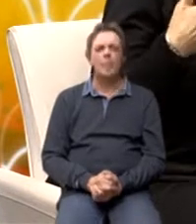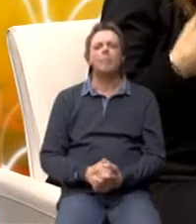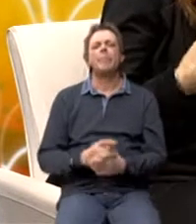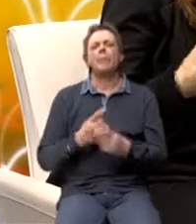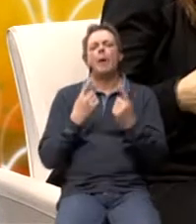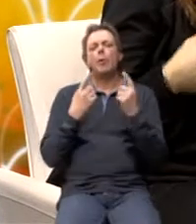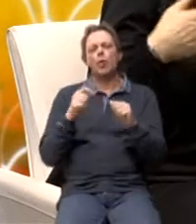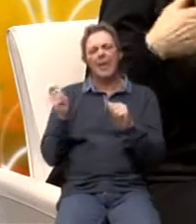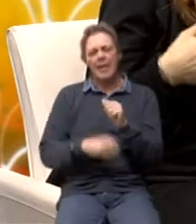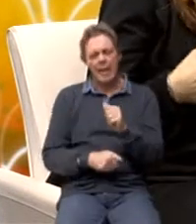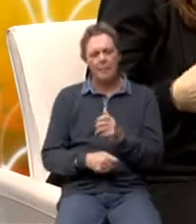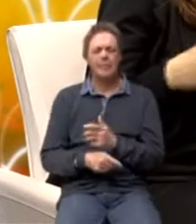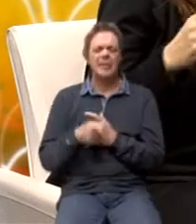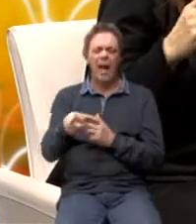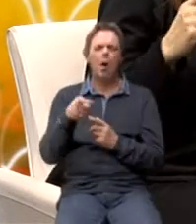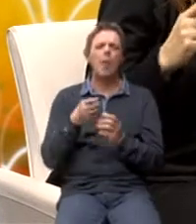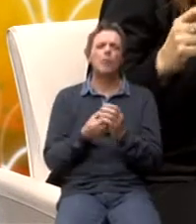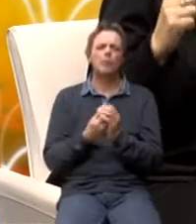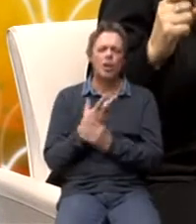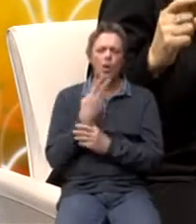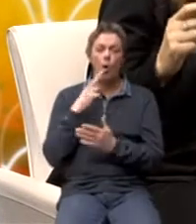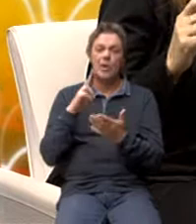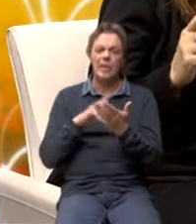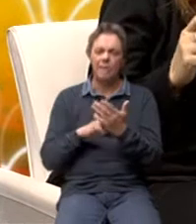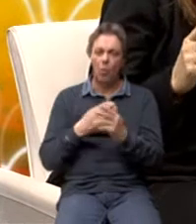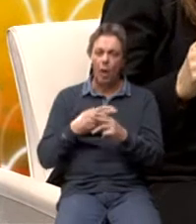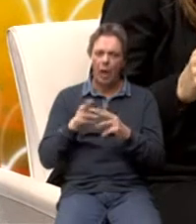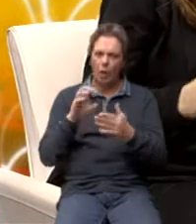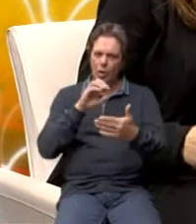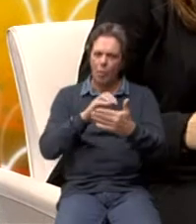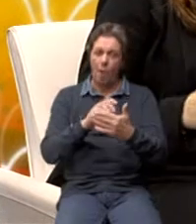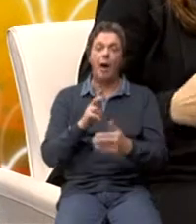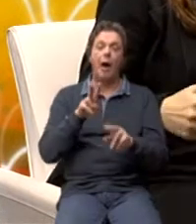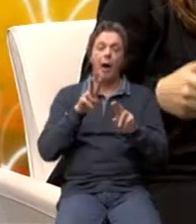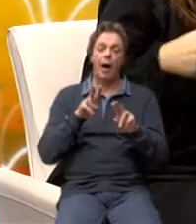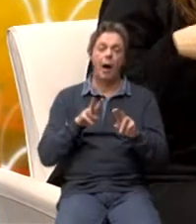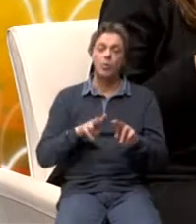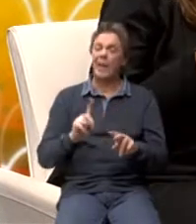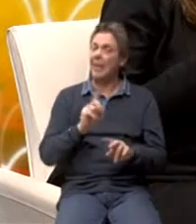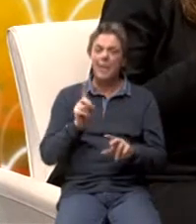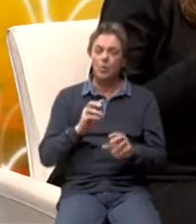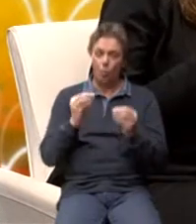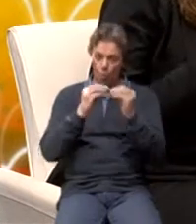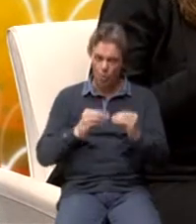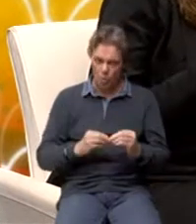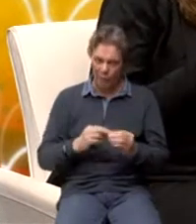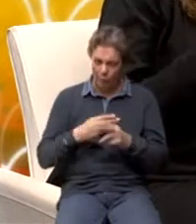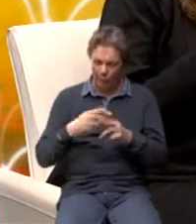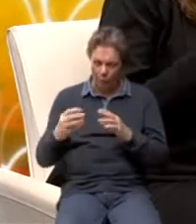Postoji kazna, znači, za one proizvođače koji stavljaju ekološki pojam, a nisu u sustavu ekološke